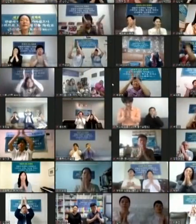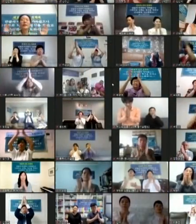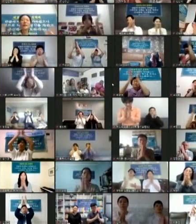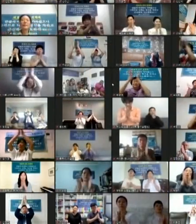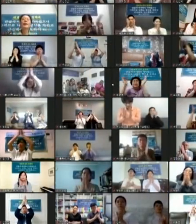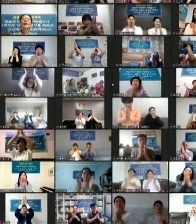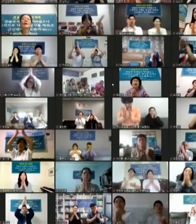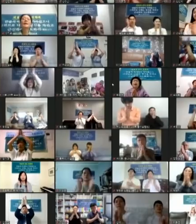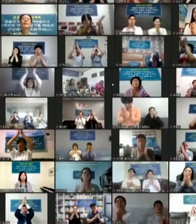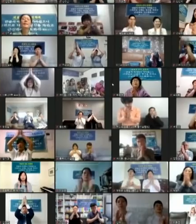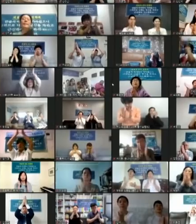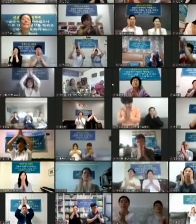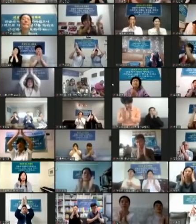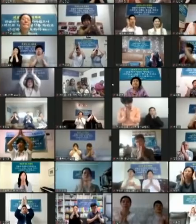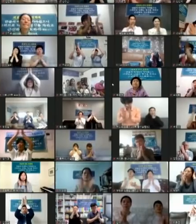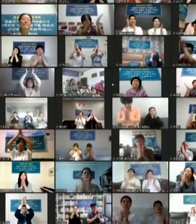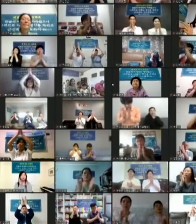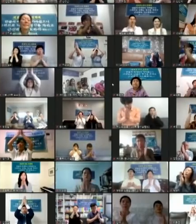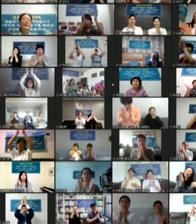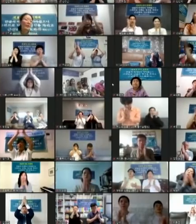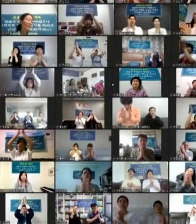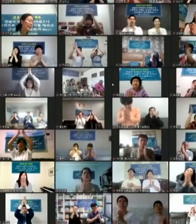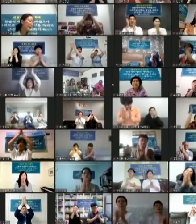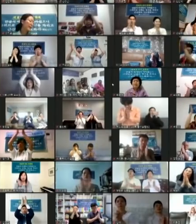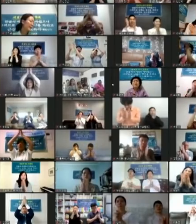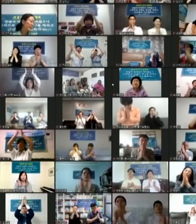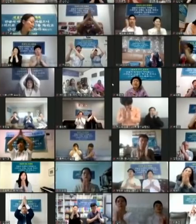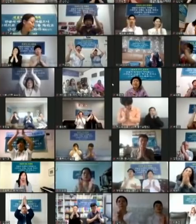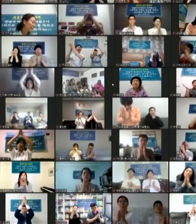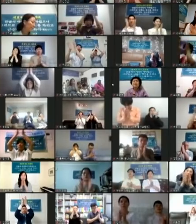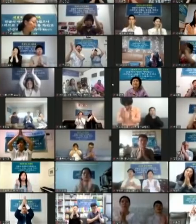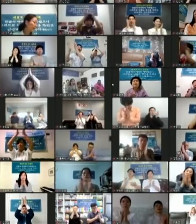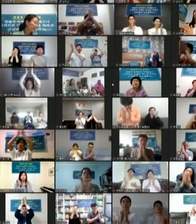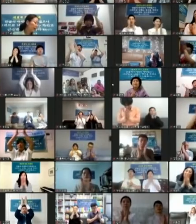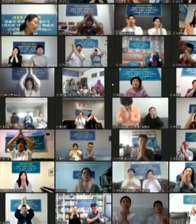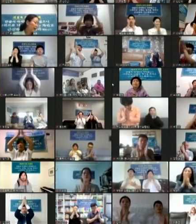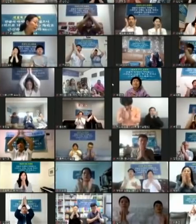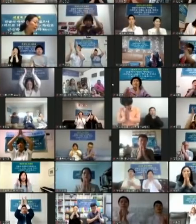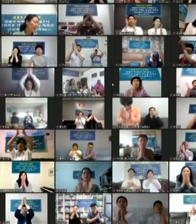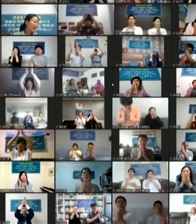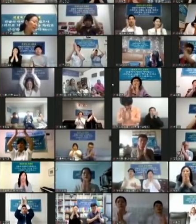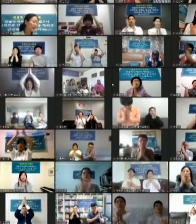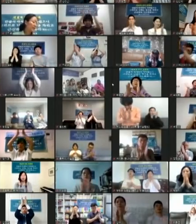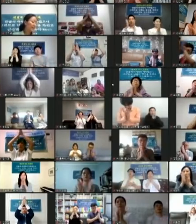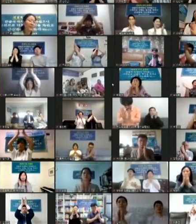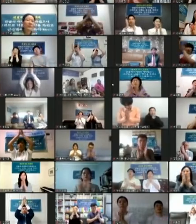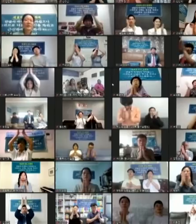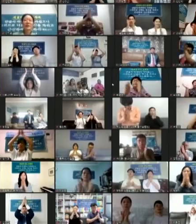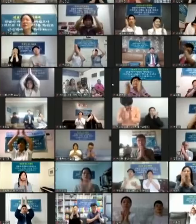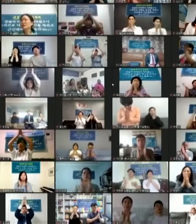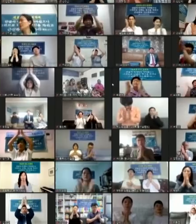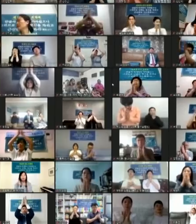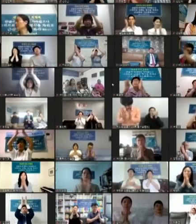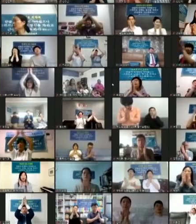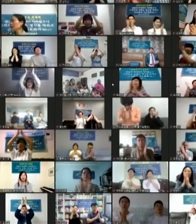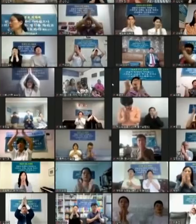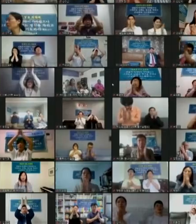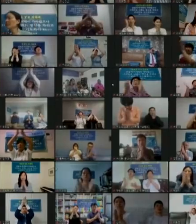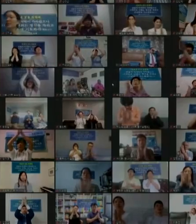할렐루야. 할렐루야. 할렐루야. 할렐루야.